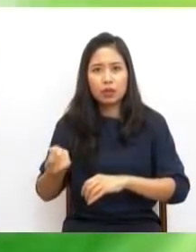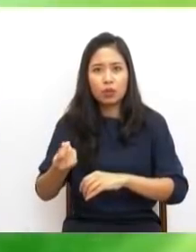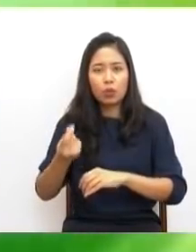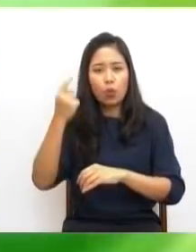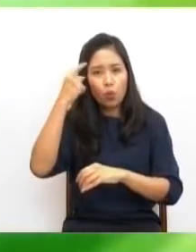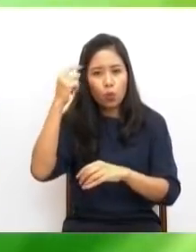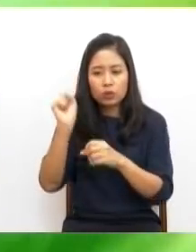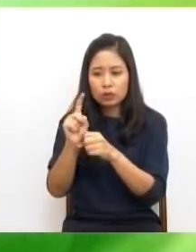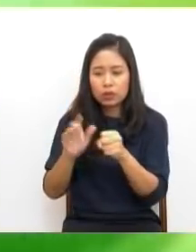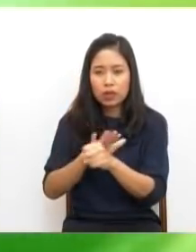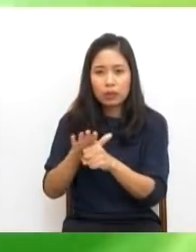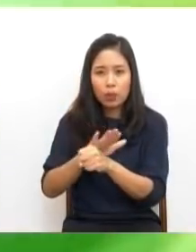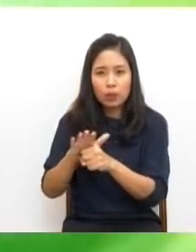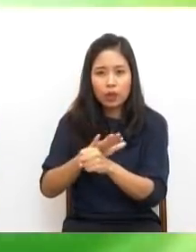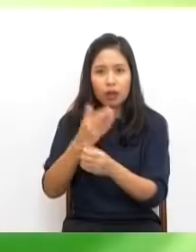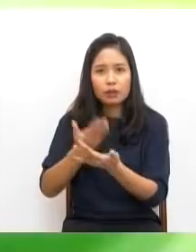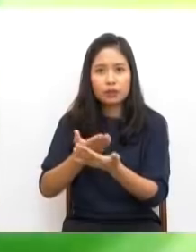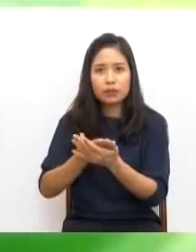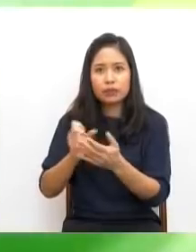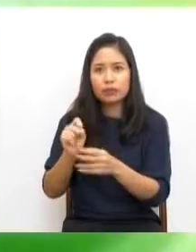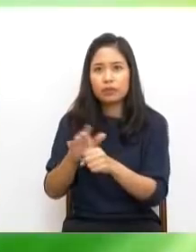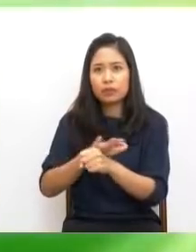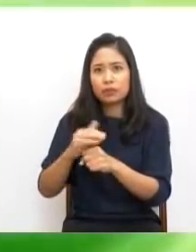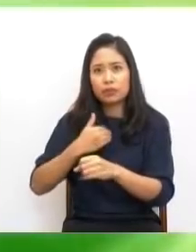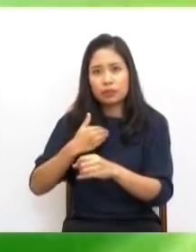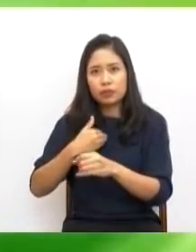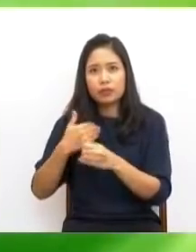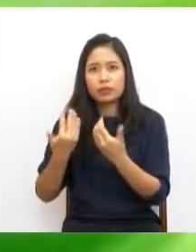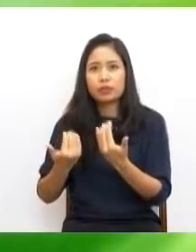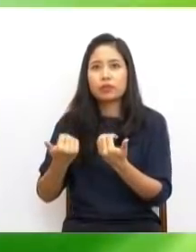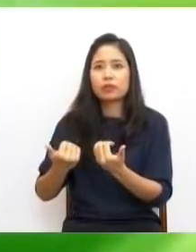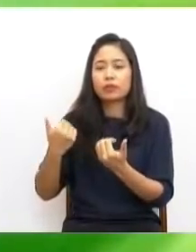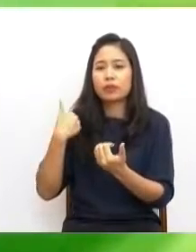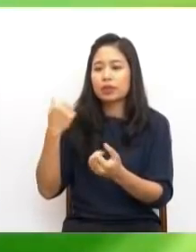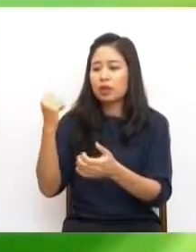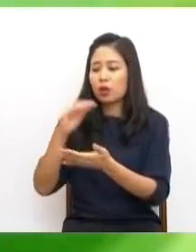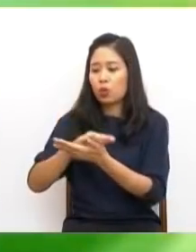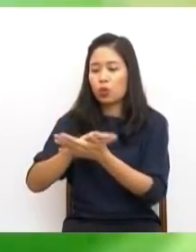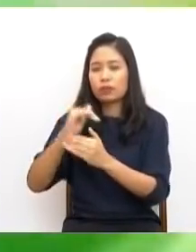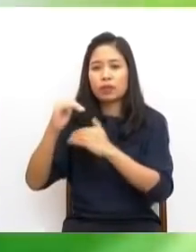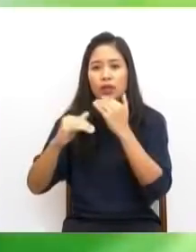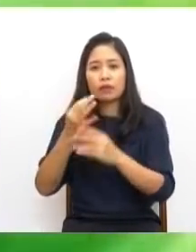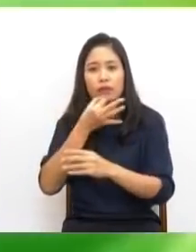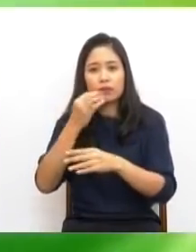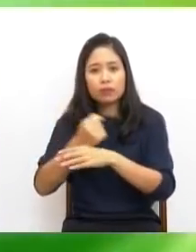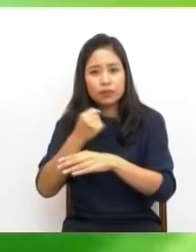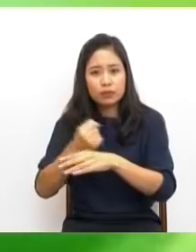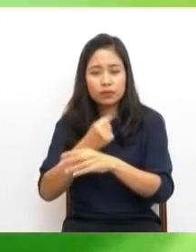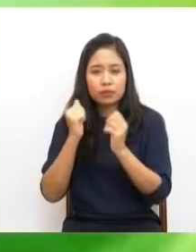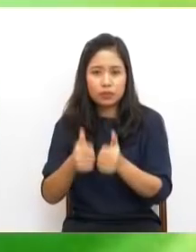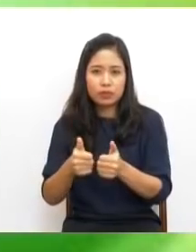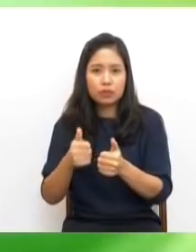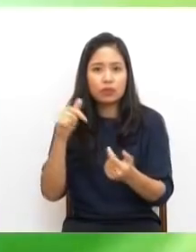รษฐกิจพอเพียงหรือเราจะปรับบางโรงเรียนเป็นโรงเรียนฝึกอาชีพนะครับที่เป็นลักษณะอาชีพในท้